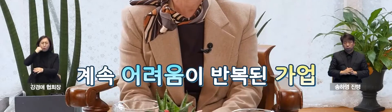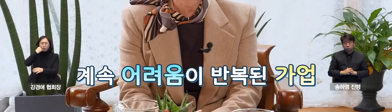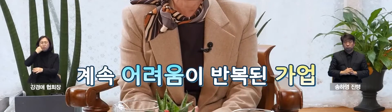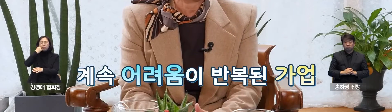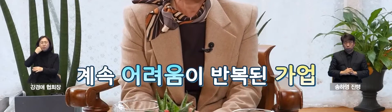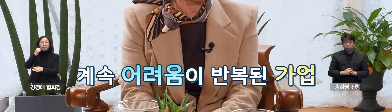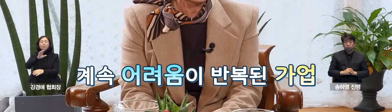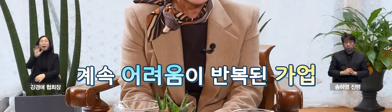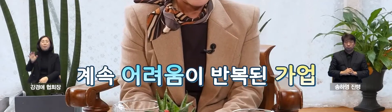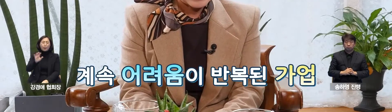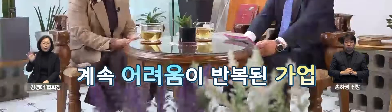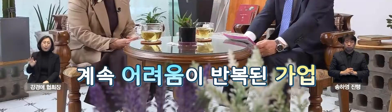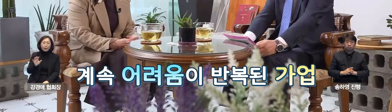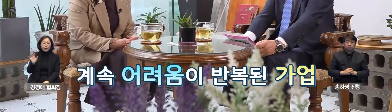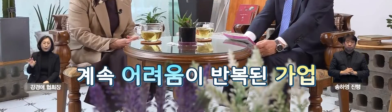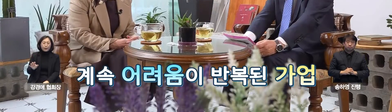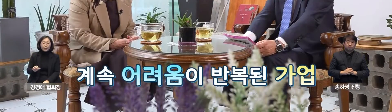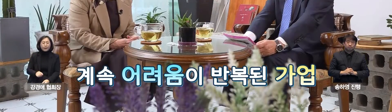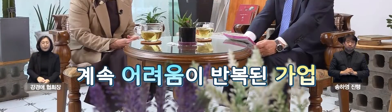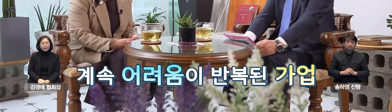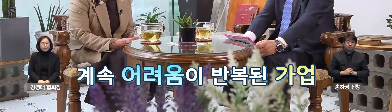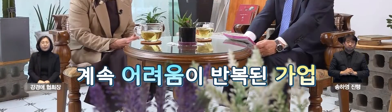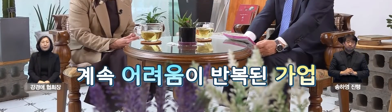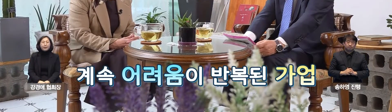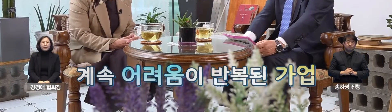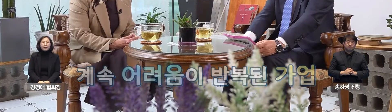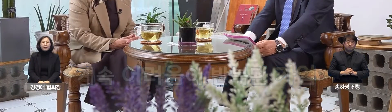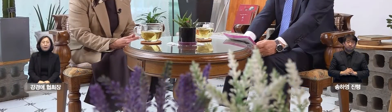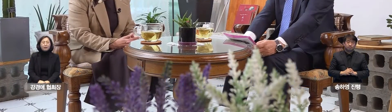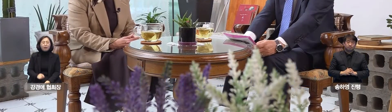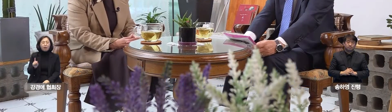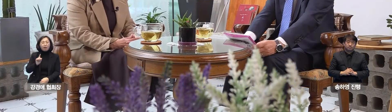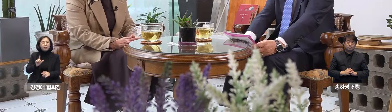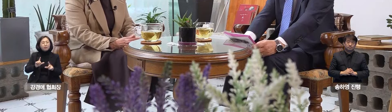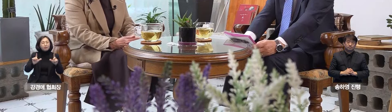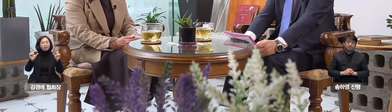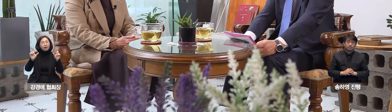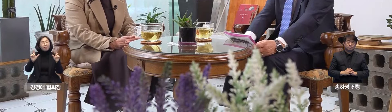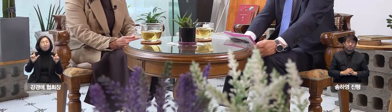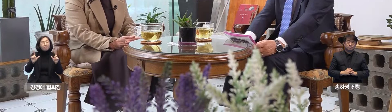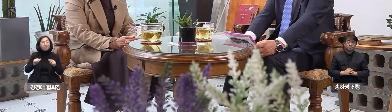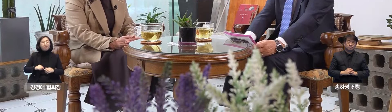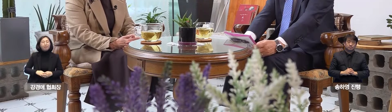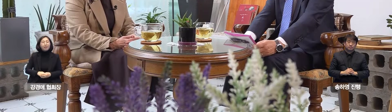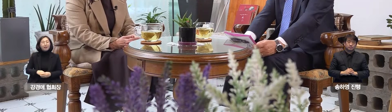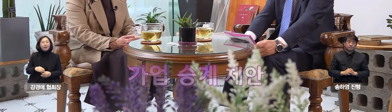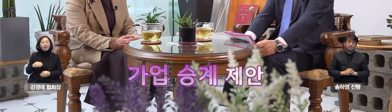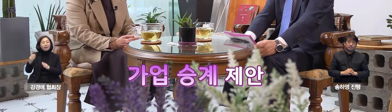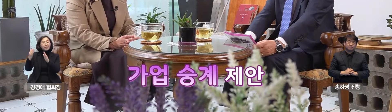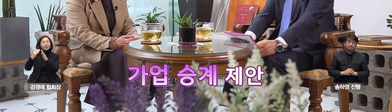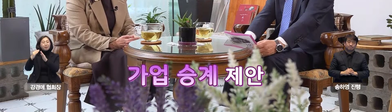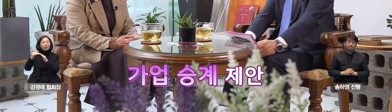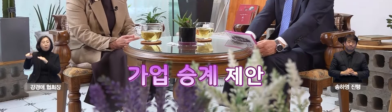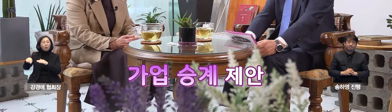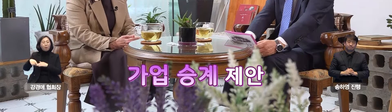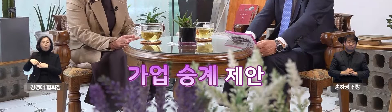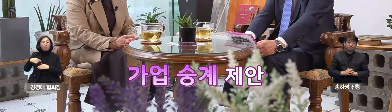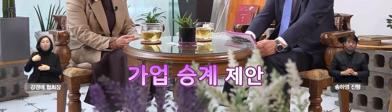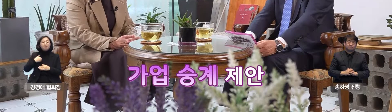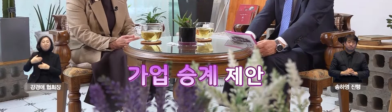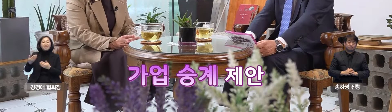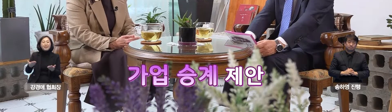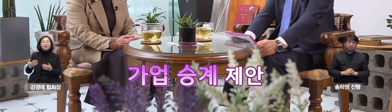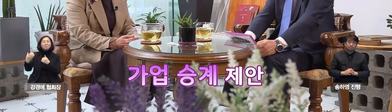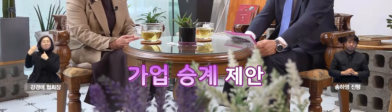계속 이어졌었어요. 그러다가 이제 어느 순간에 저한테 지방에서 맡으면 어떻겠느냐라는